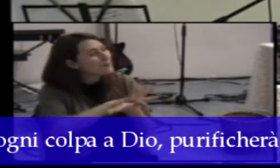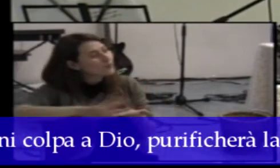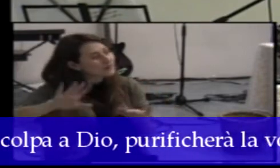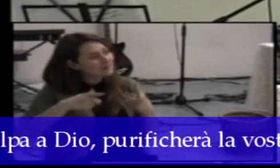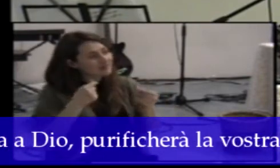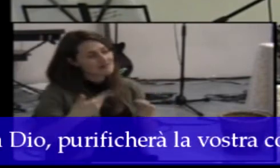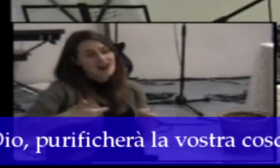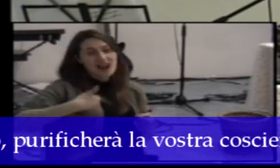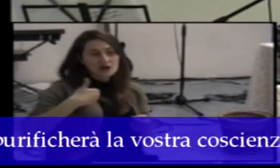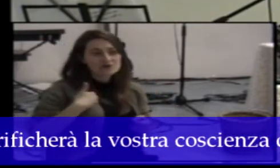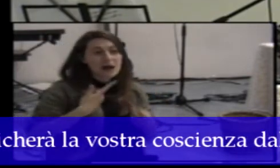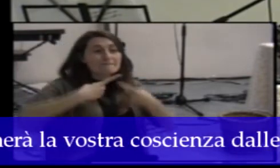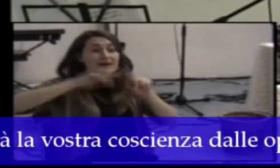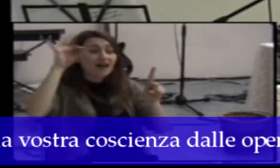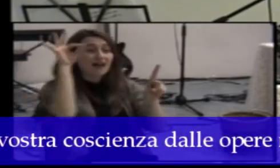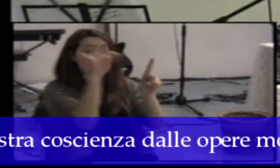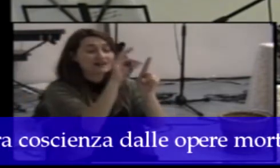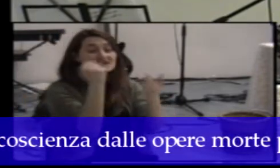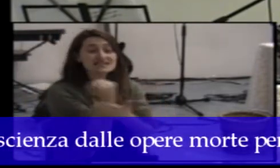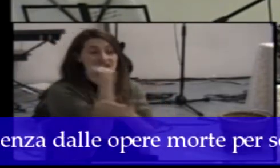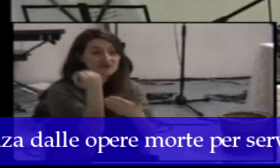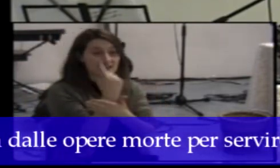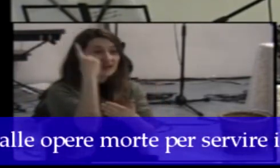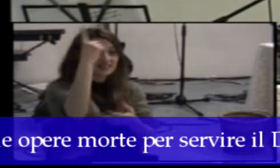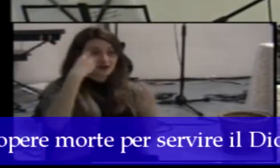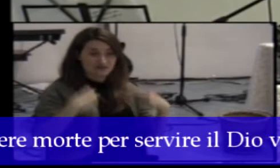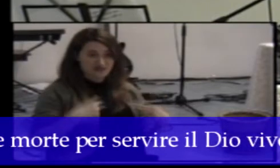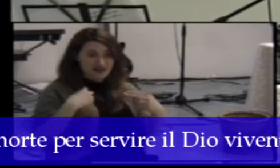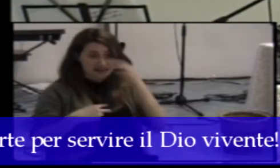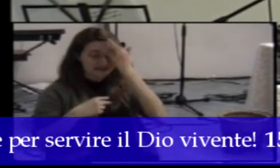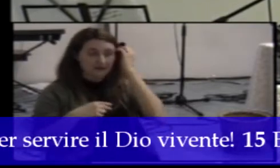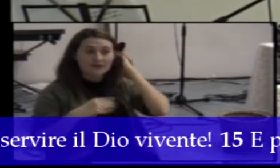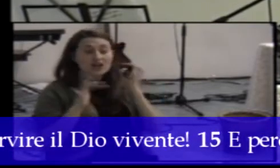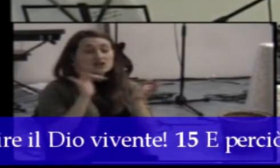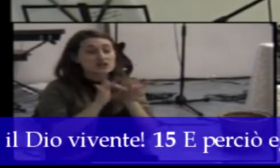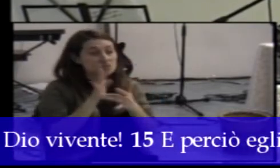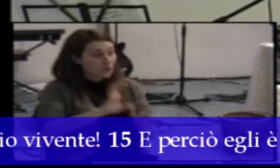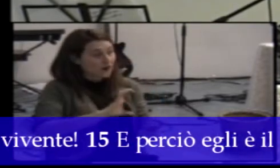Dio vivente. E perciò egli è il mediatore del nuovo